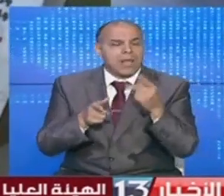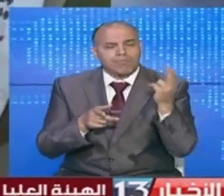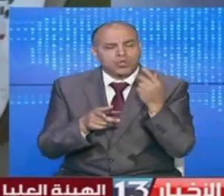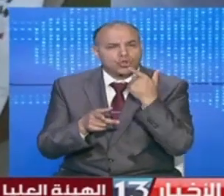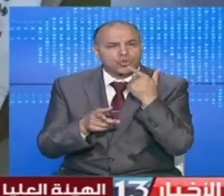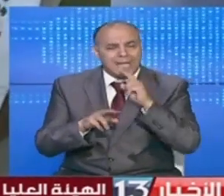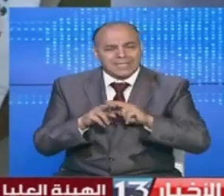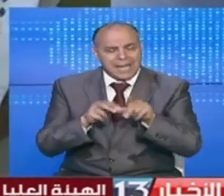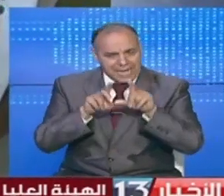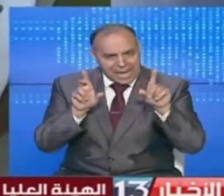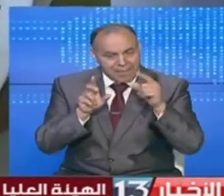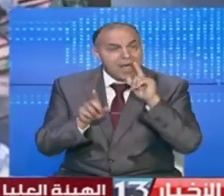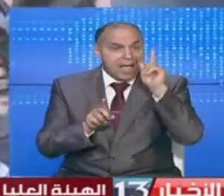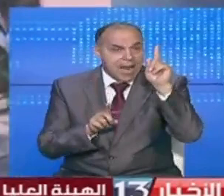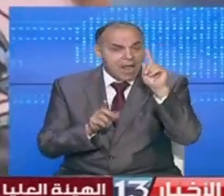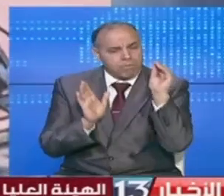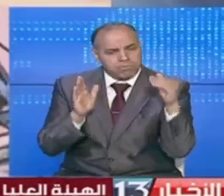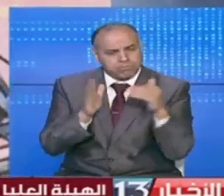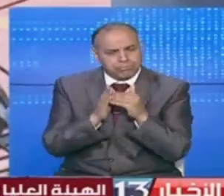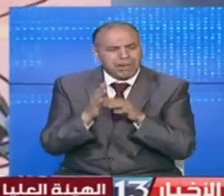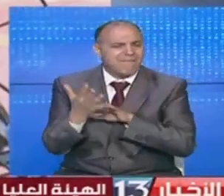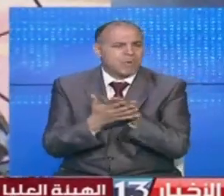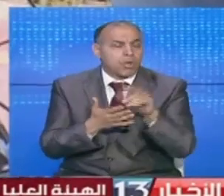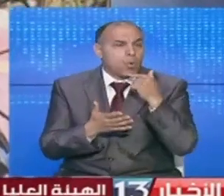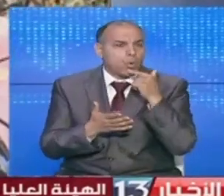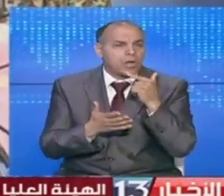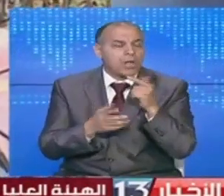مجال لإصلاح الإعلام دون وضع حد للفوضى